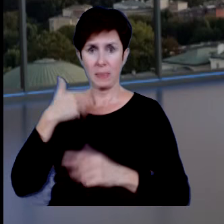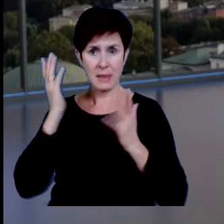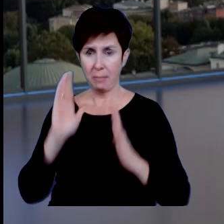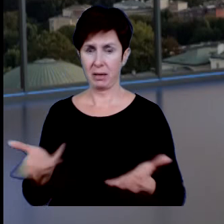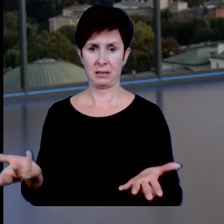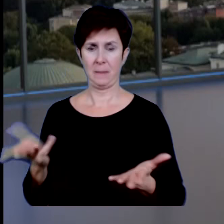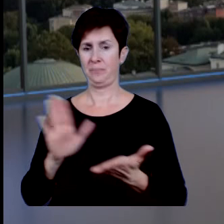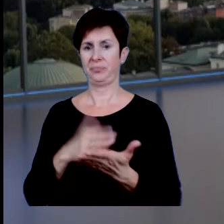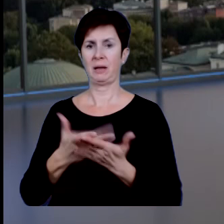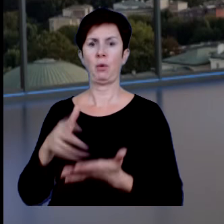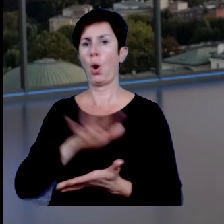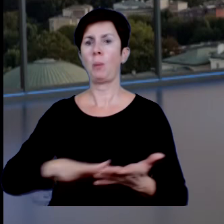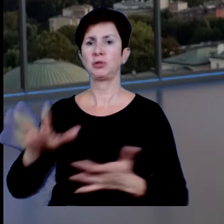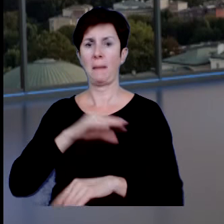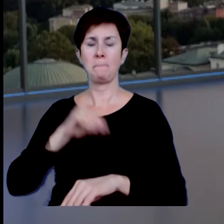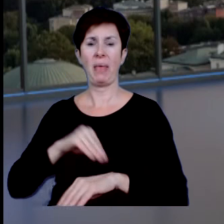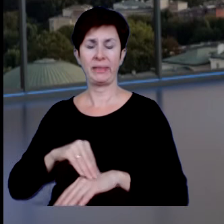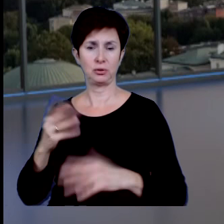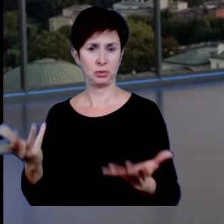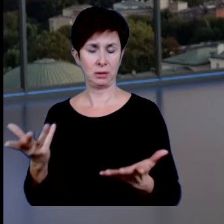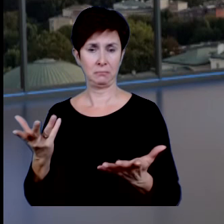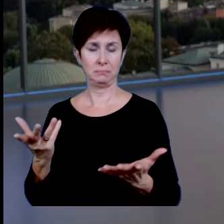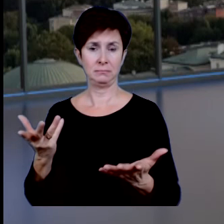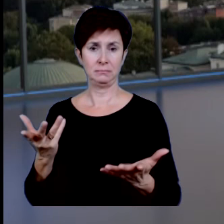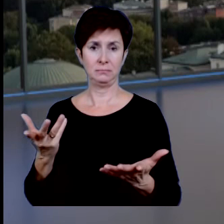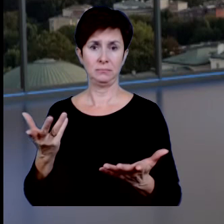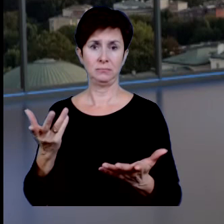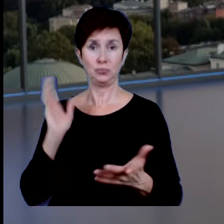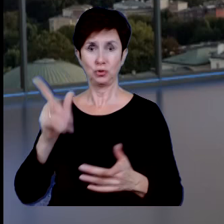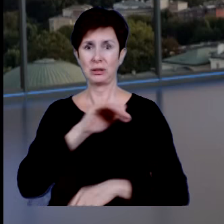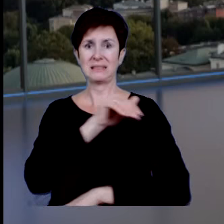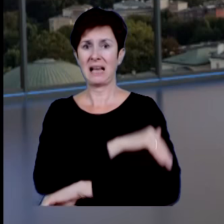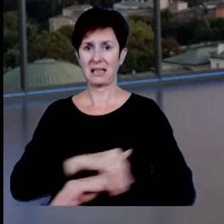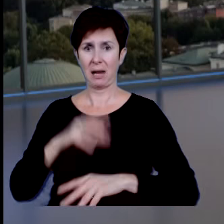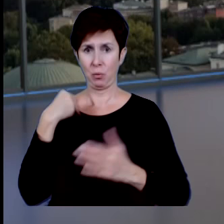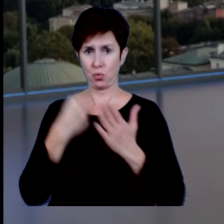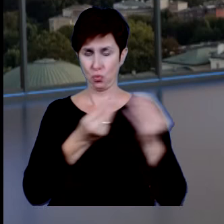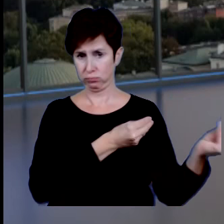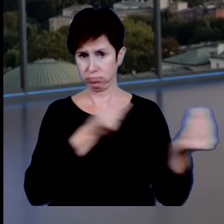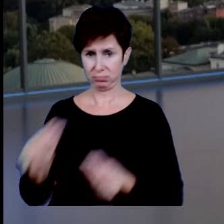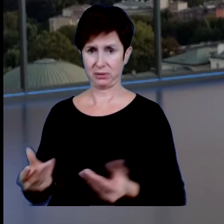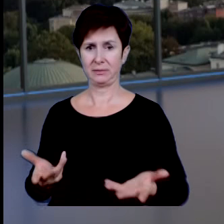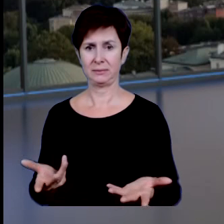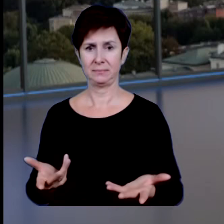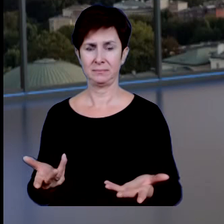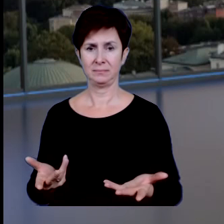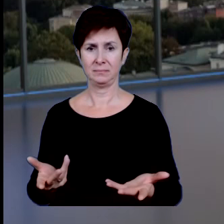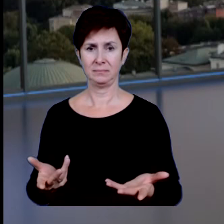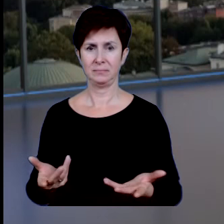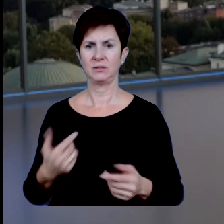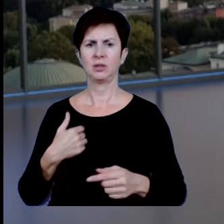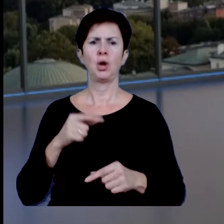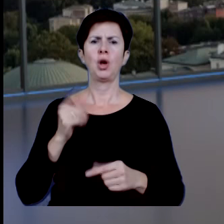w obszarze medycznym, to wejdą firmy zagraniczne. I której dziedziny byśmy nie